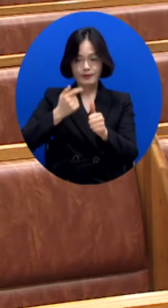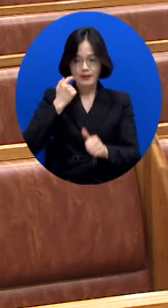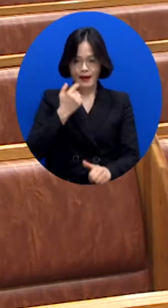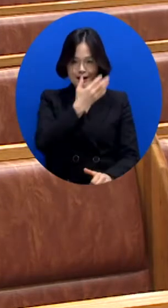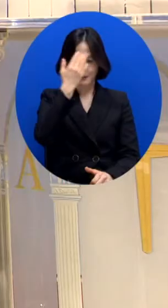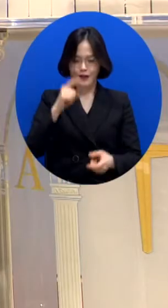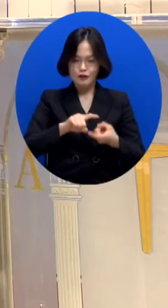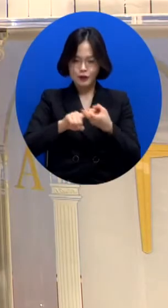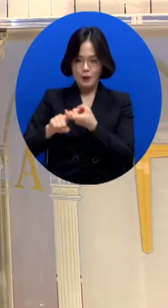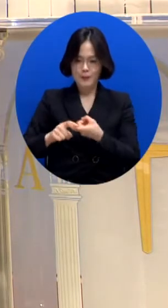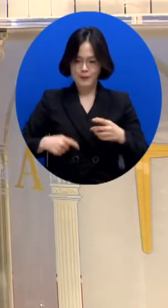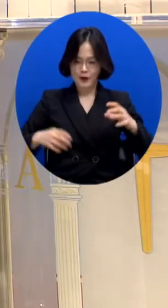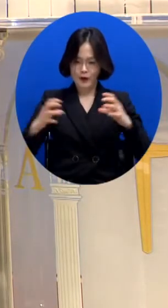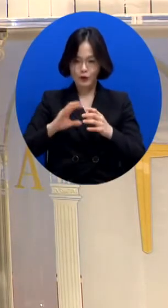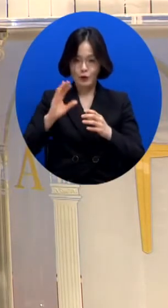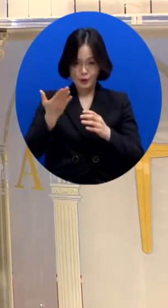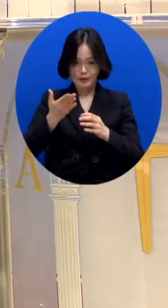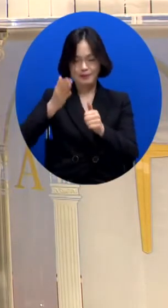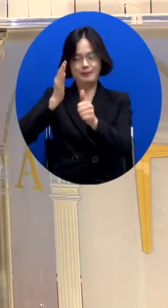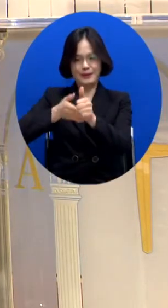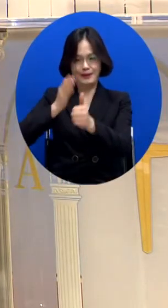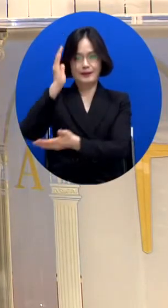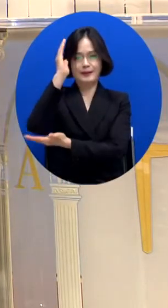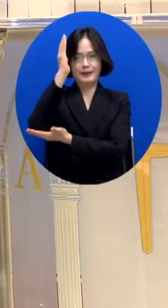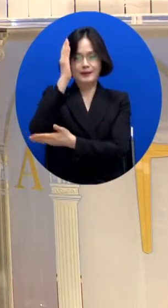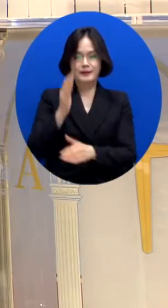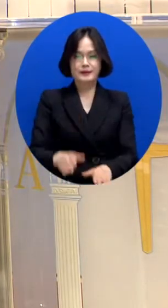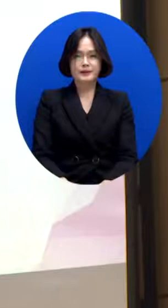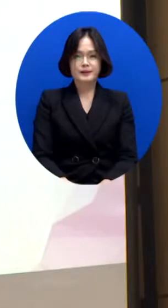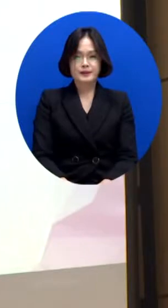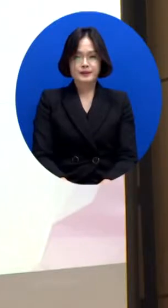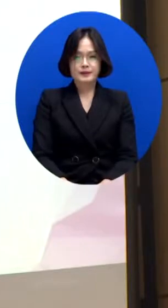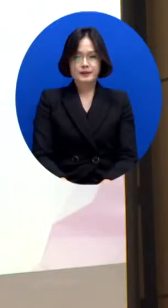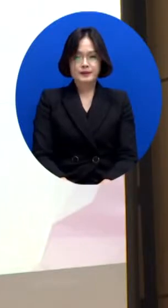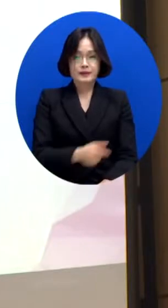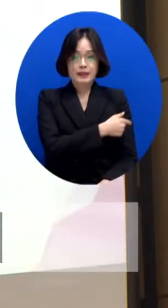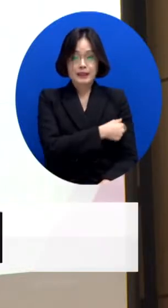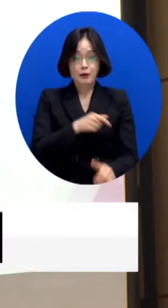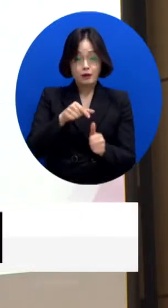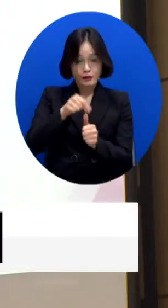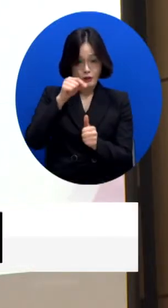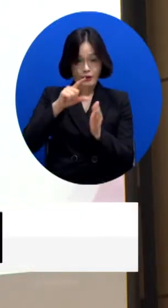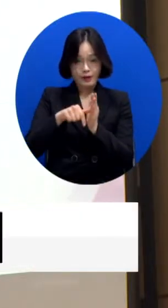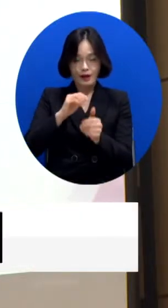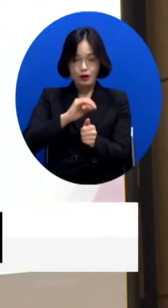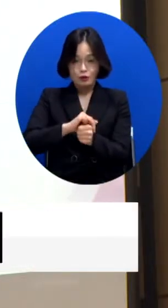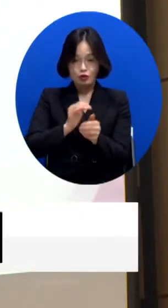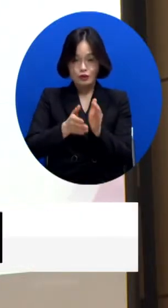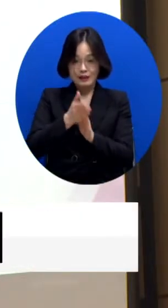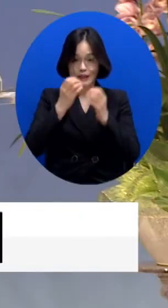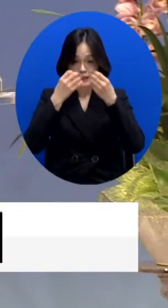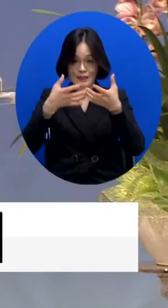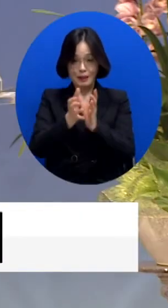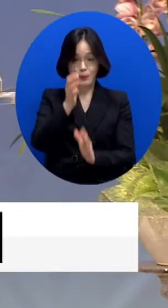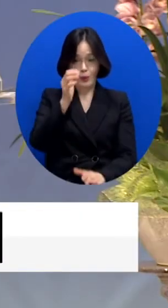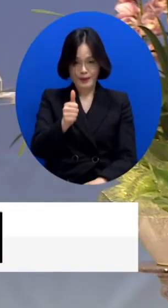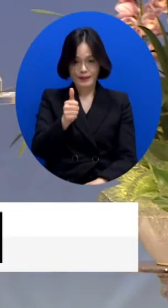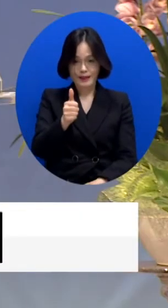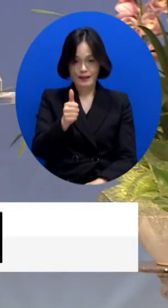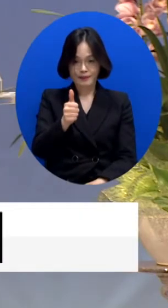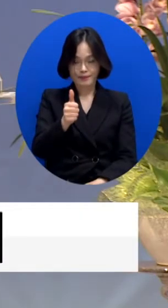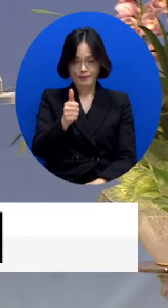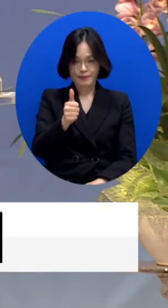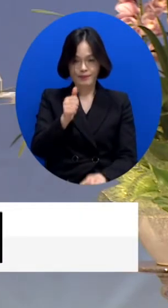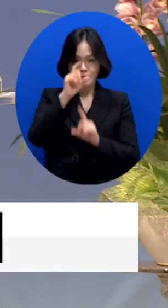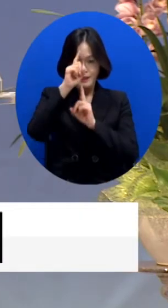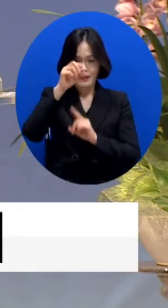연합회가 되길 바란다고 참석자들을 권면했습니다. 임원 선거에서는 경주시 기독교연합회 신임 대표회장에